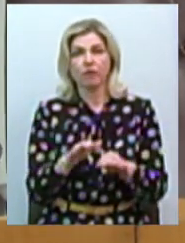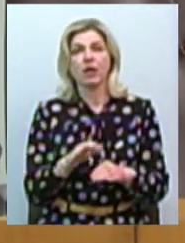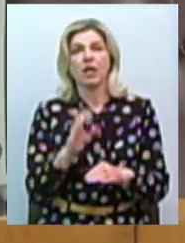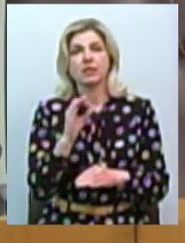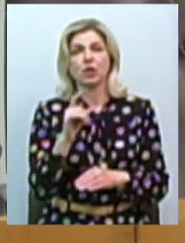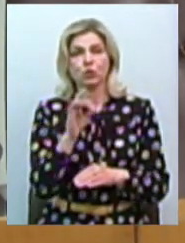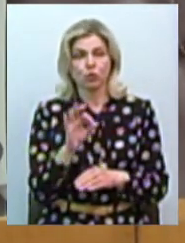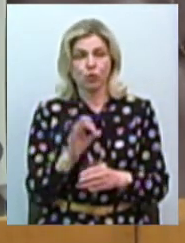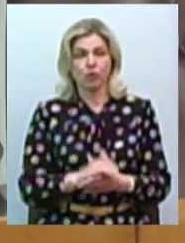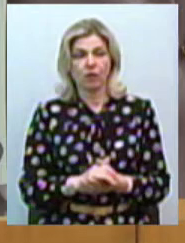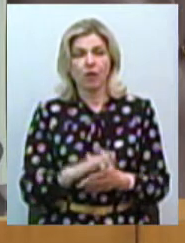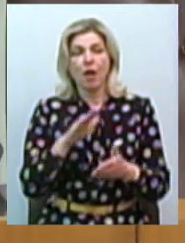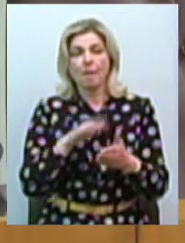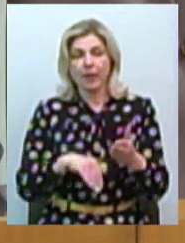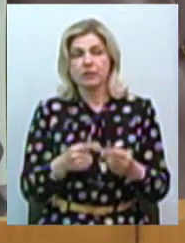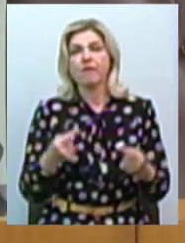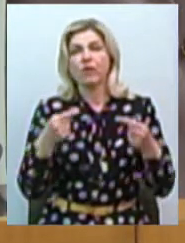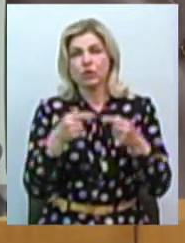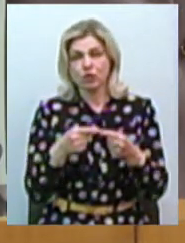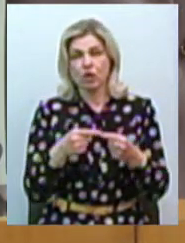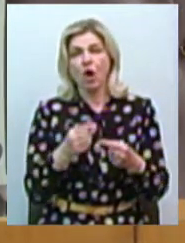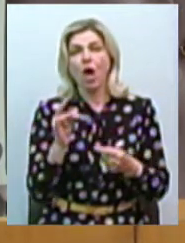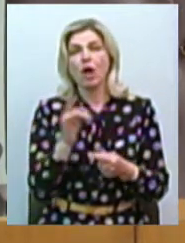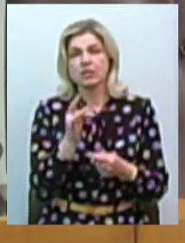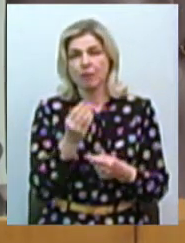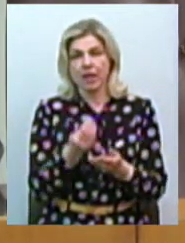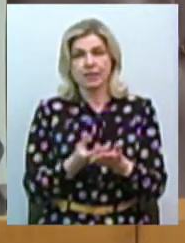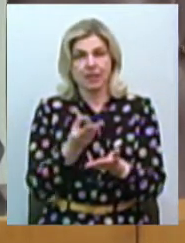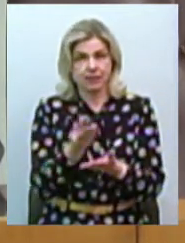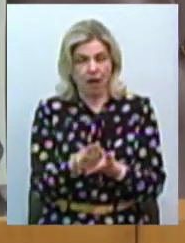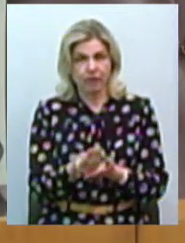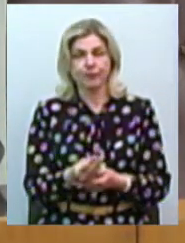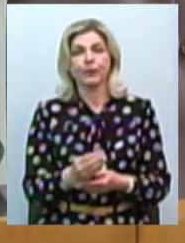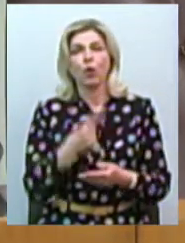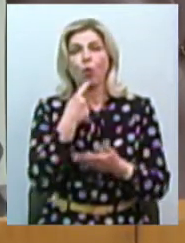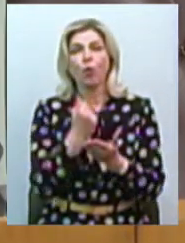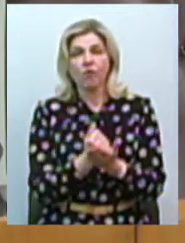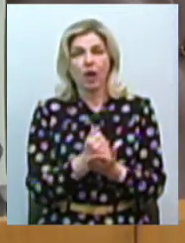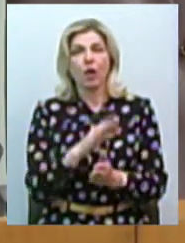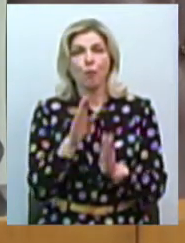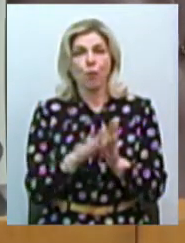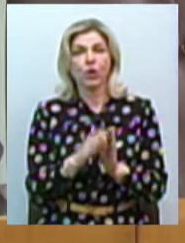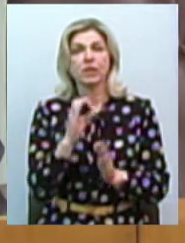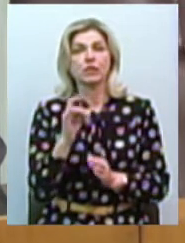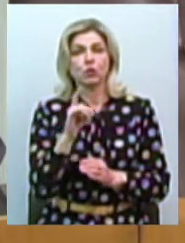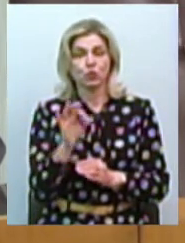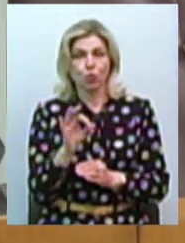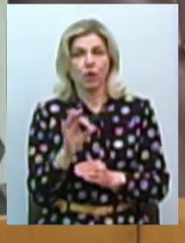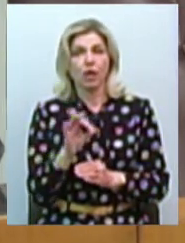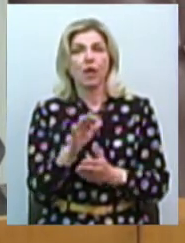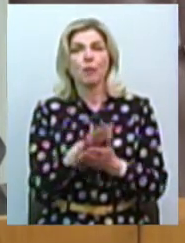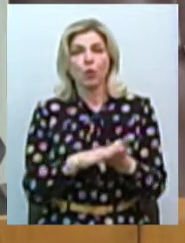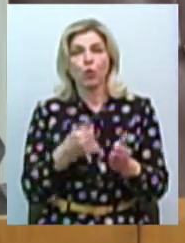тримання під вартою без визначення розміру застави. Ухвала слідчого судді в частині тримання під вартою Носова Дмитра Володимировича діє